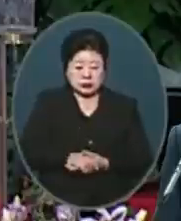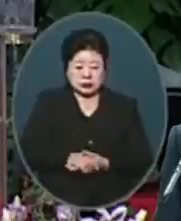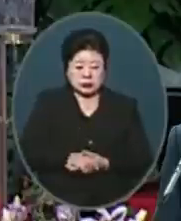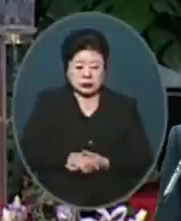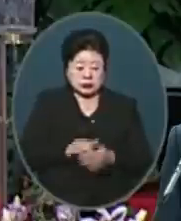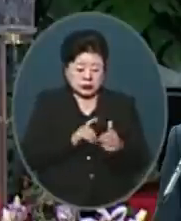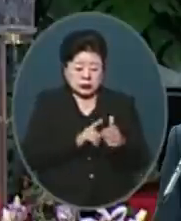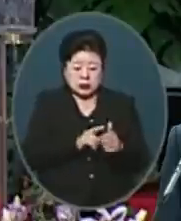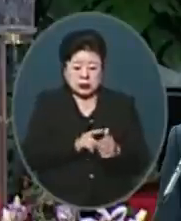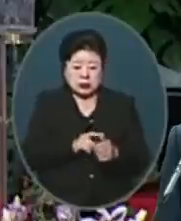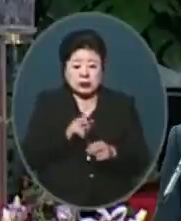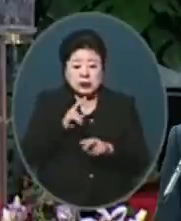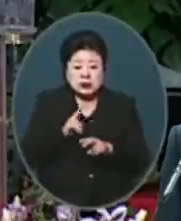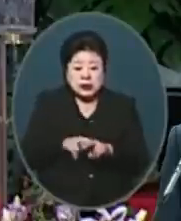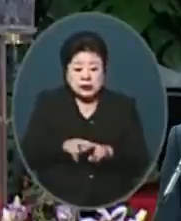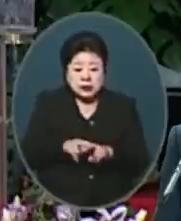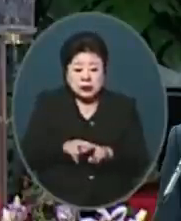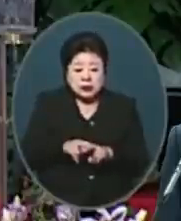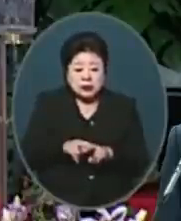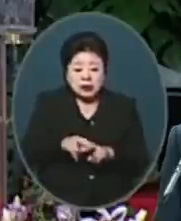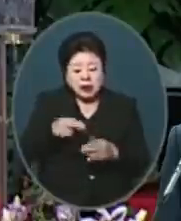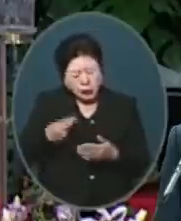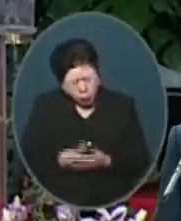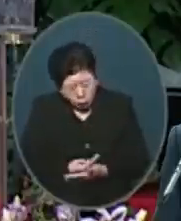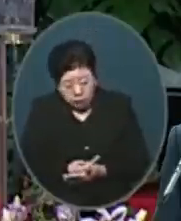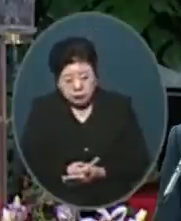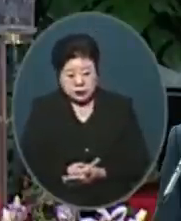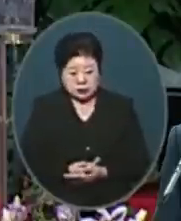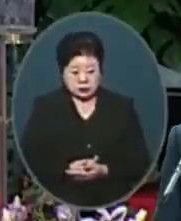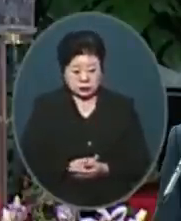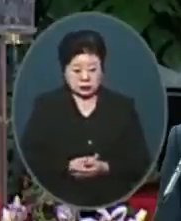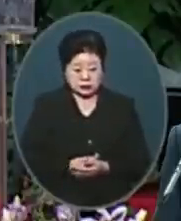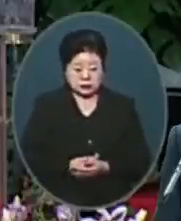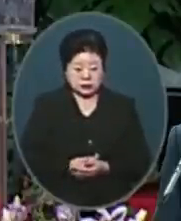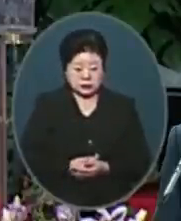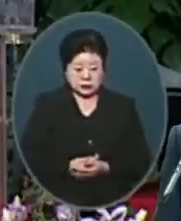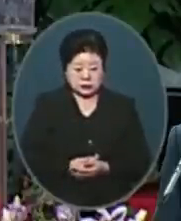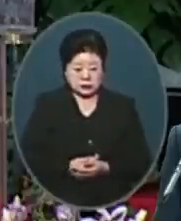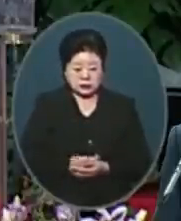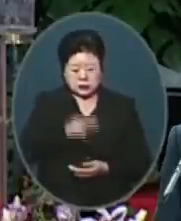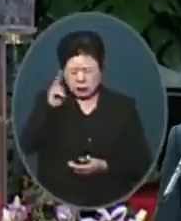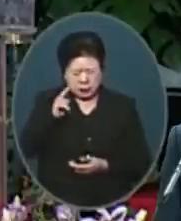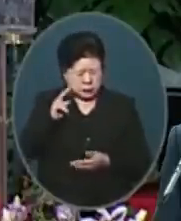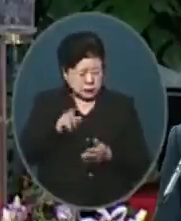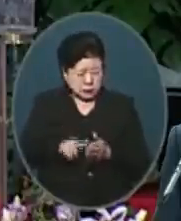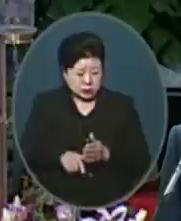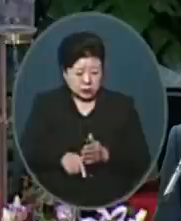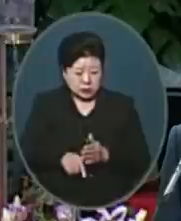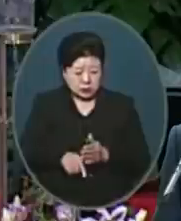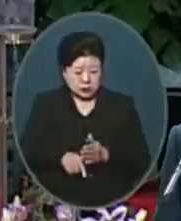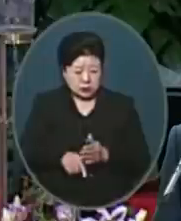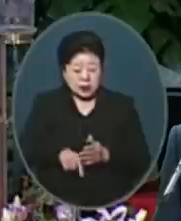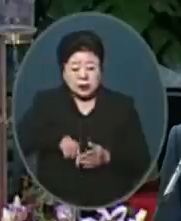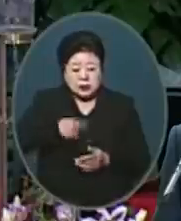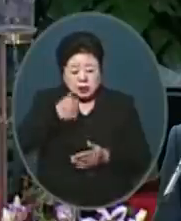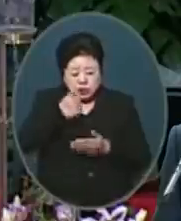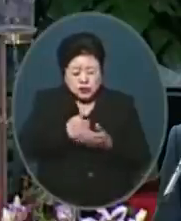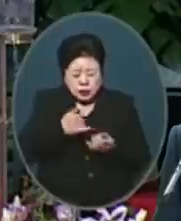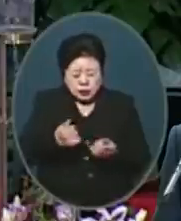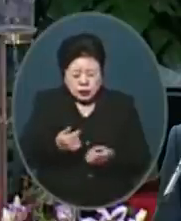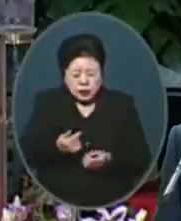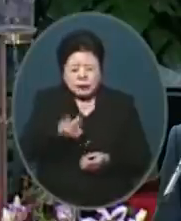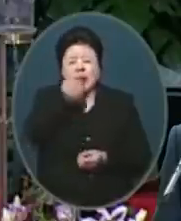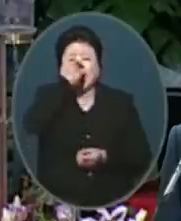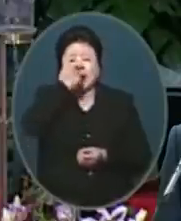그는 그 자리에서 꼬꾸라졌습니다. 그 순간에 그 자신이 죄인이라는